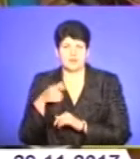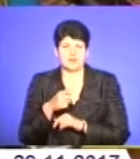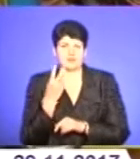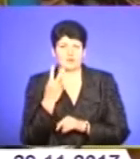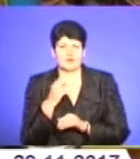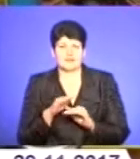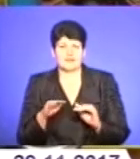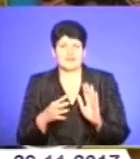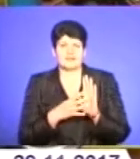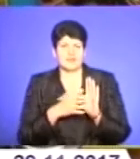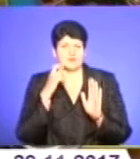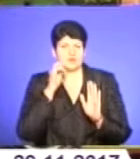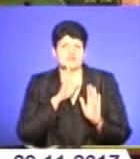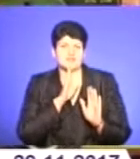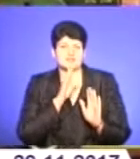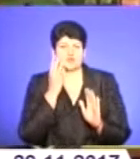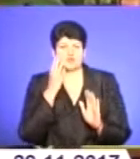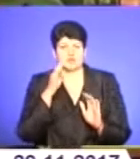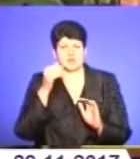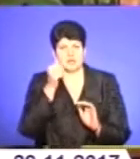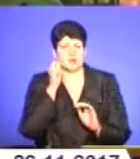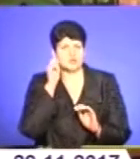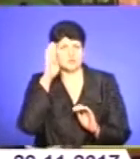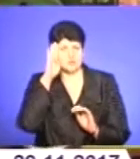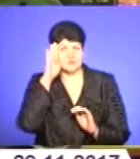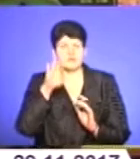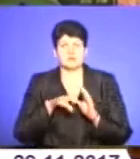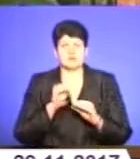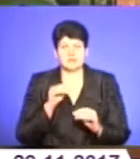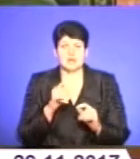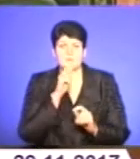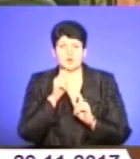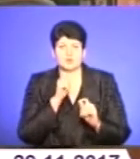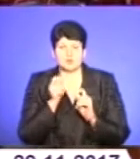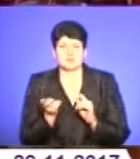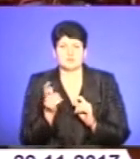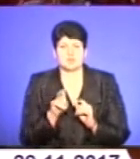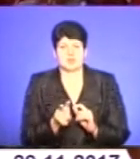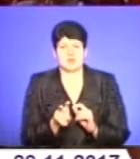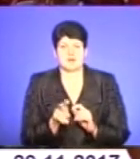двоє дітей – 9-річна дівчинка та 4-річний хлопчик. Вибирати подарунки жінка прийшла на ринок.